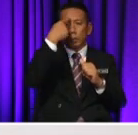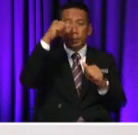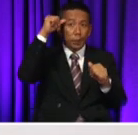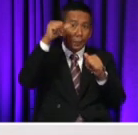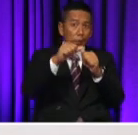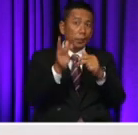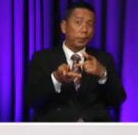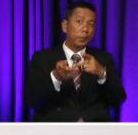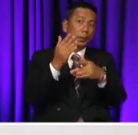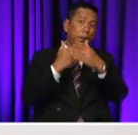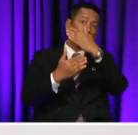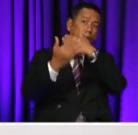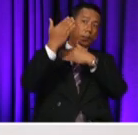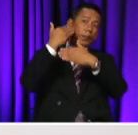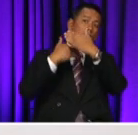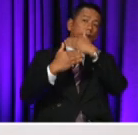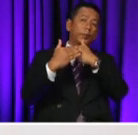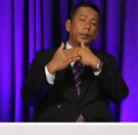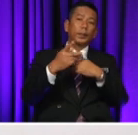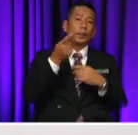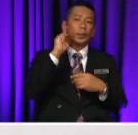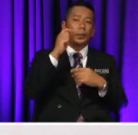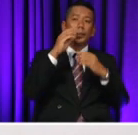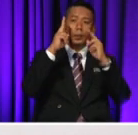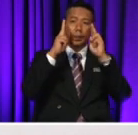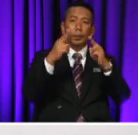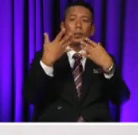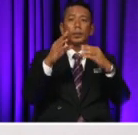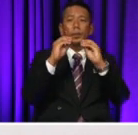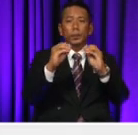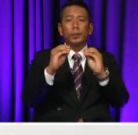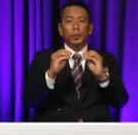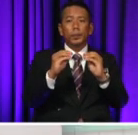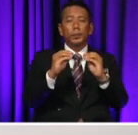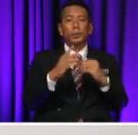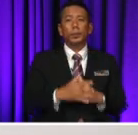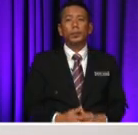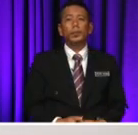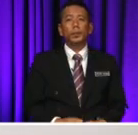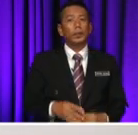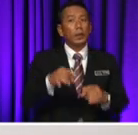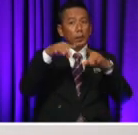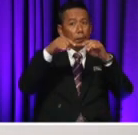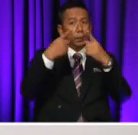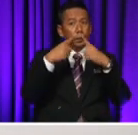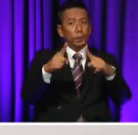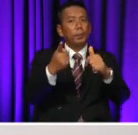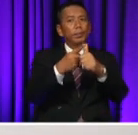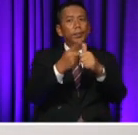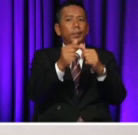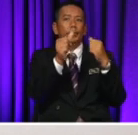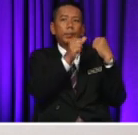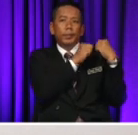yang kita sebut dan tadi baik jadi saudara sibuk balik Terus jawabannya kita semok yang pertama adalah ikan